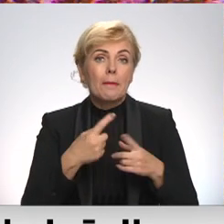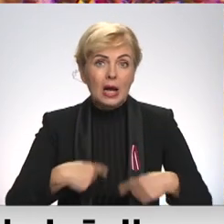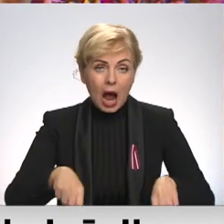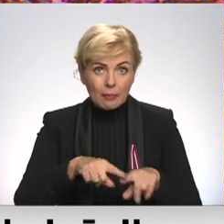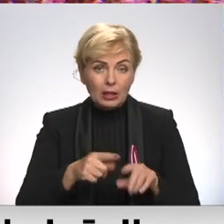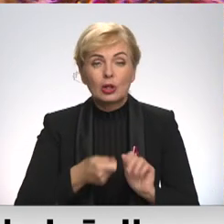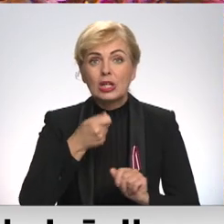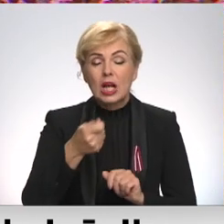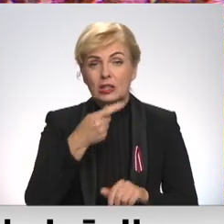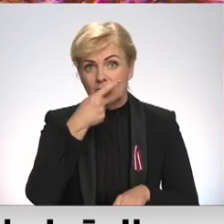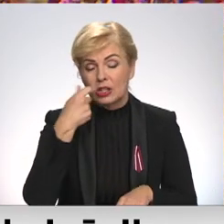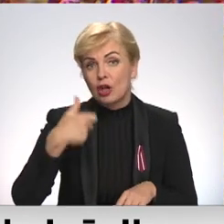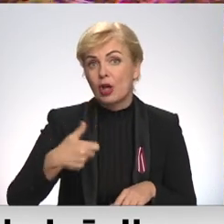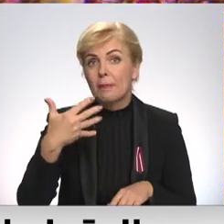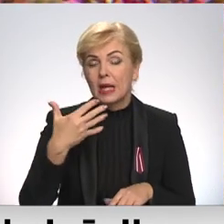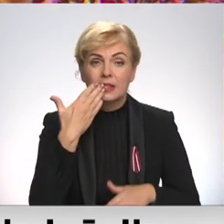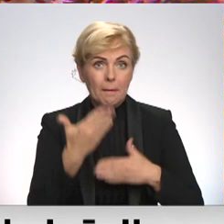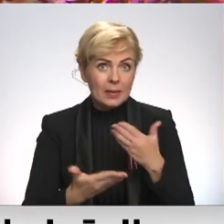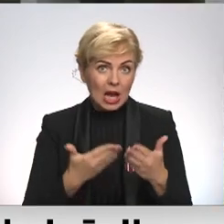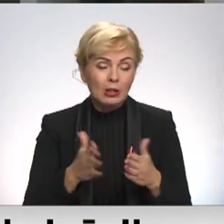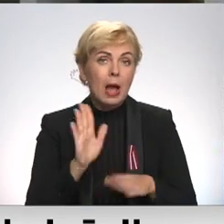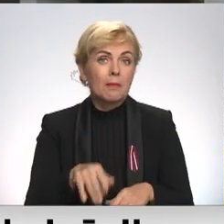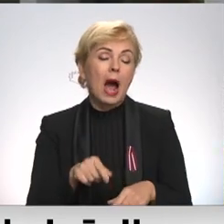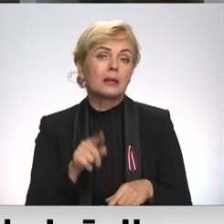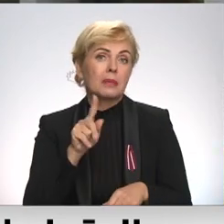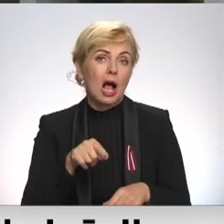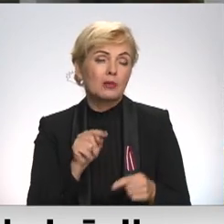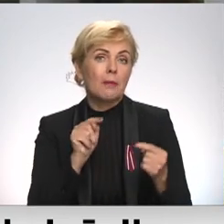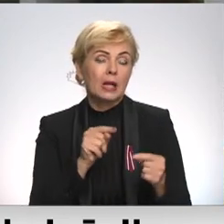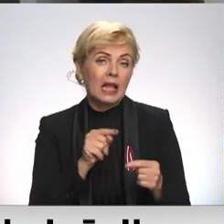iesniegti 165 pieteikumi pret prasību vakcinēties sabiedriskajā sektorā.